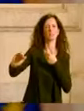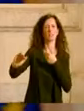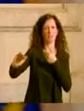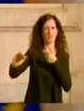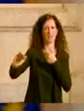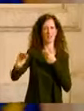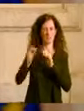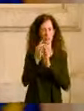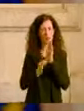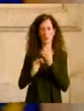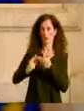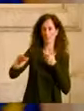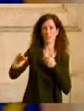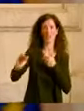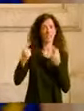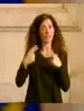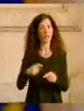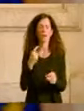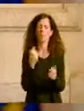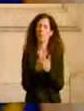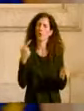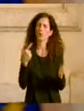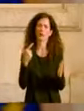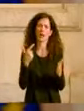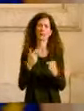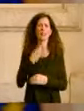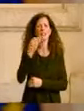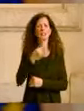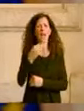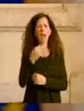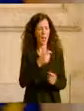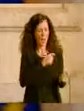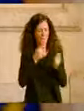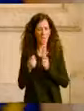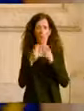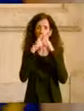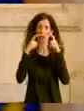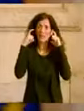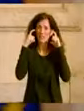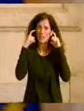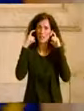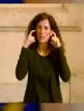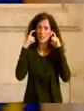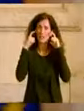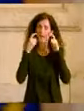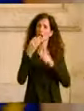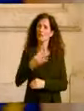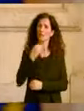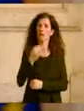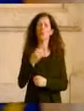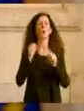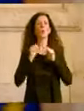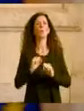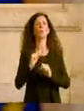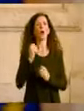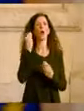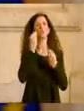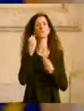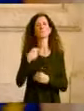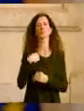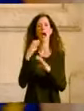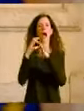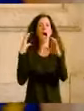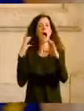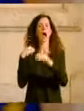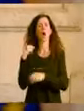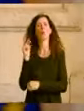sono importantissime. Portare sempre appresso una mascherina. Uno può anche pensare di non dover prendere un autobus, di